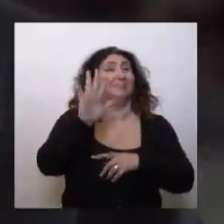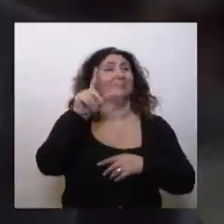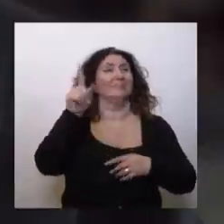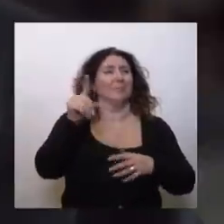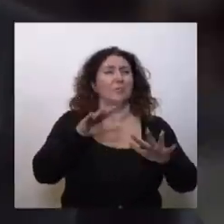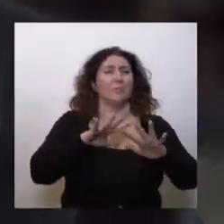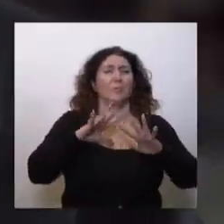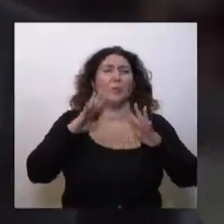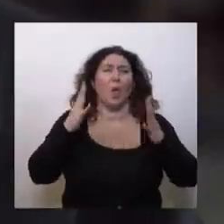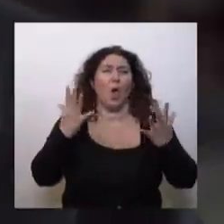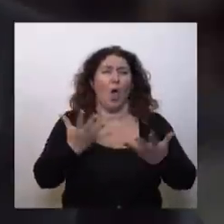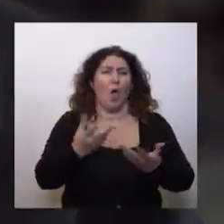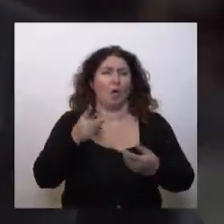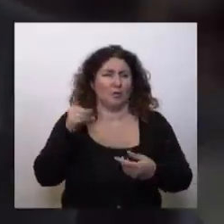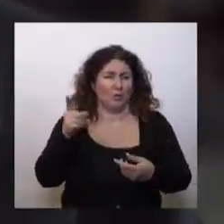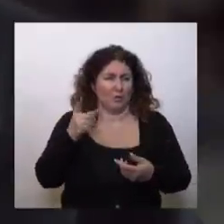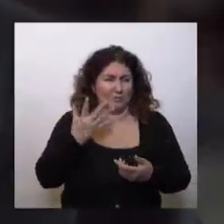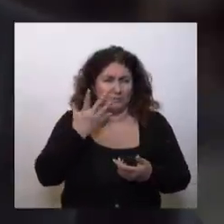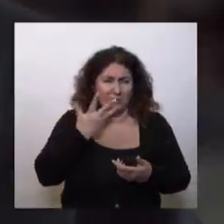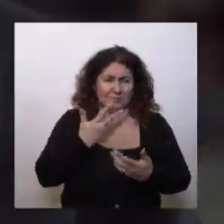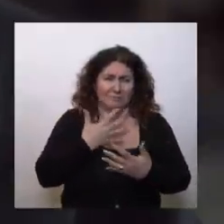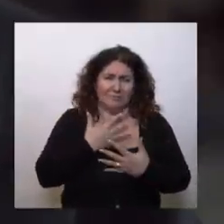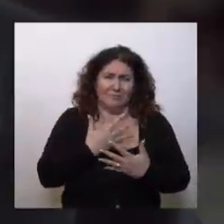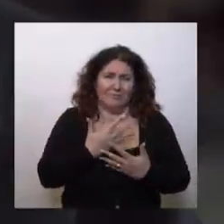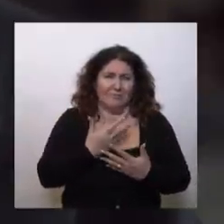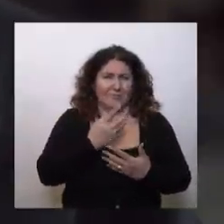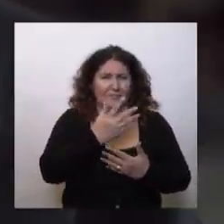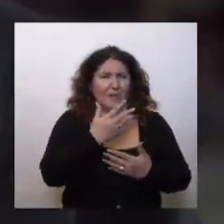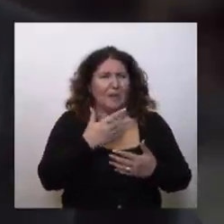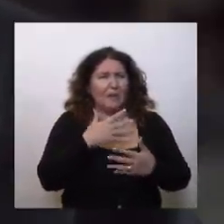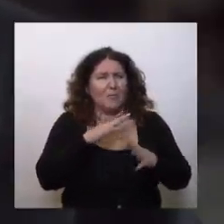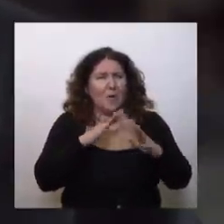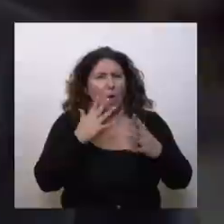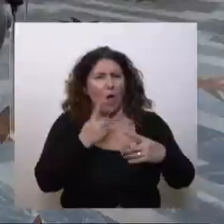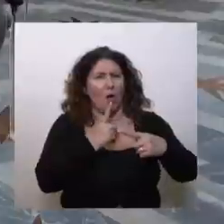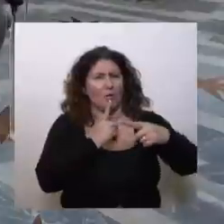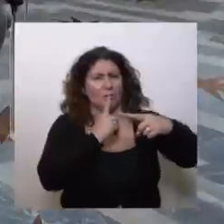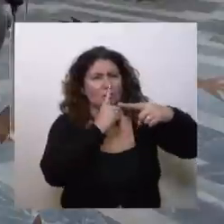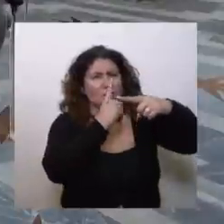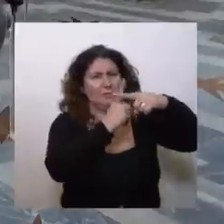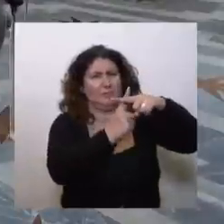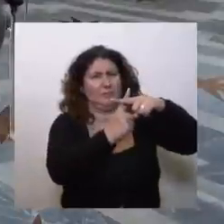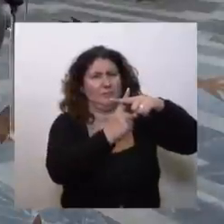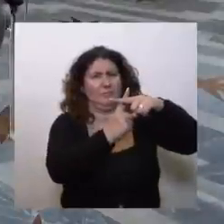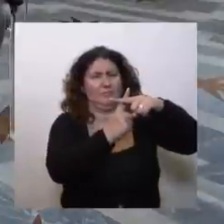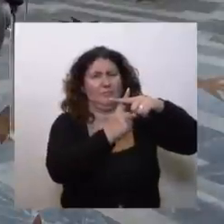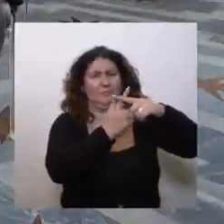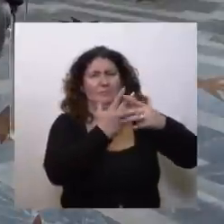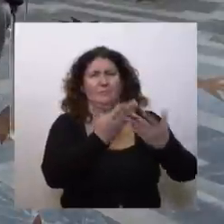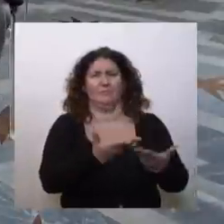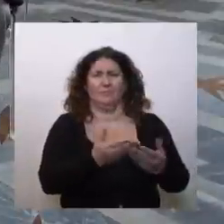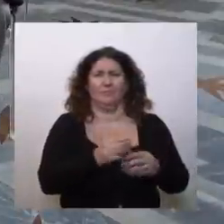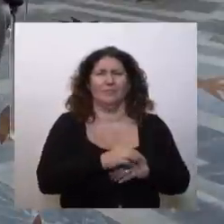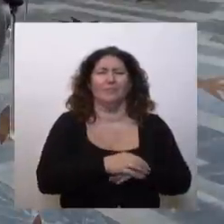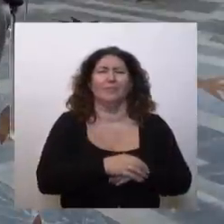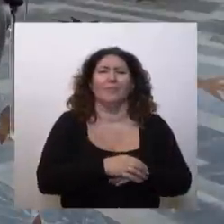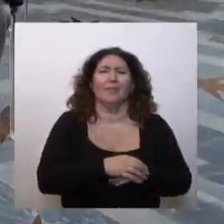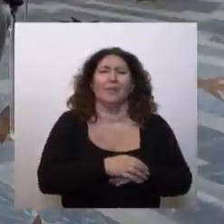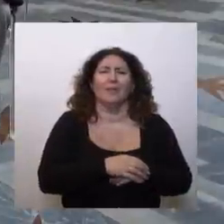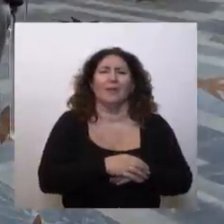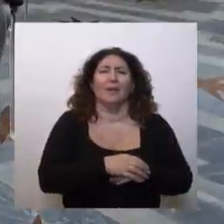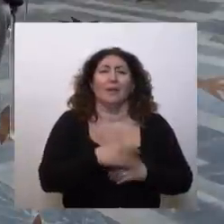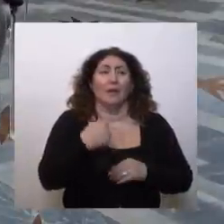tanto amato, cioè messo in croce dal mondo. Io faccio parte